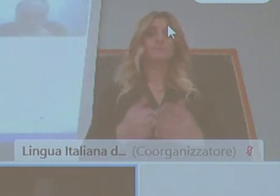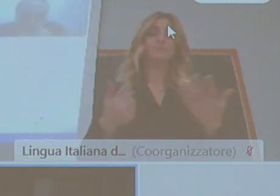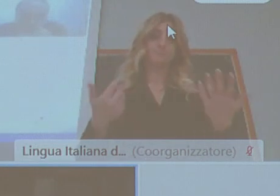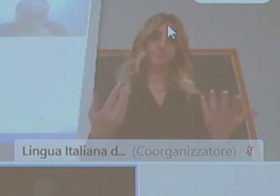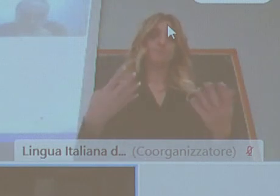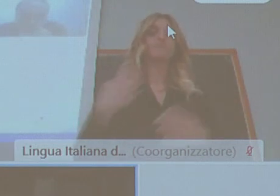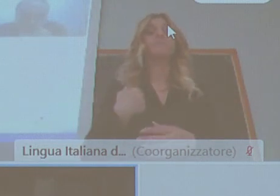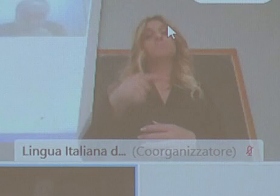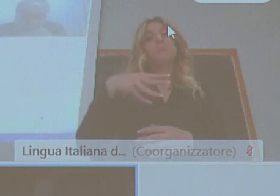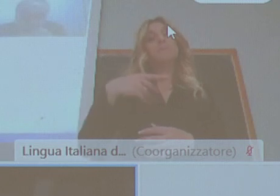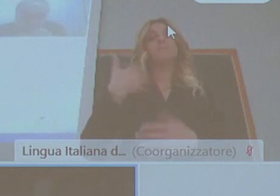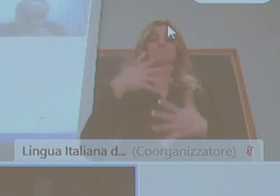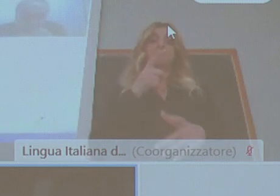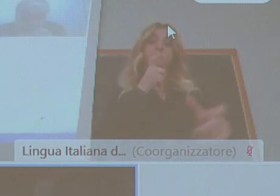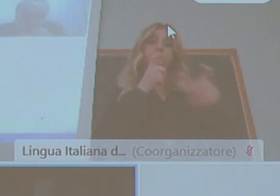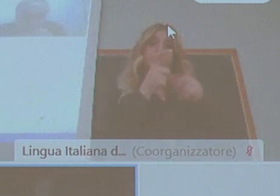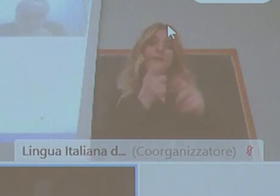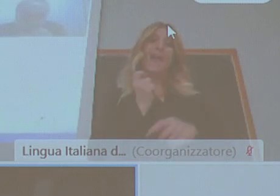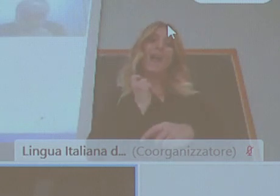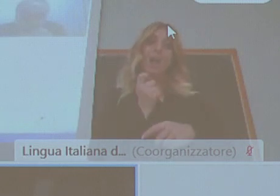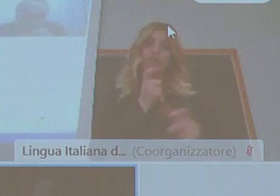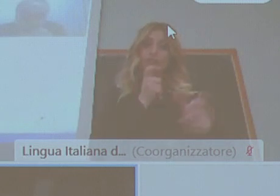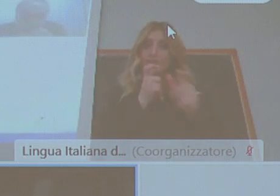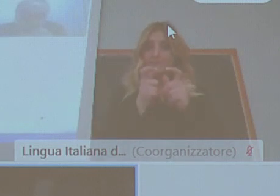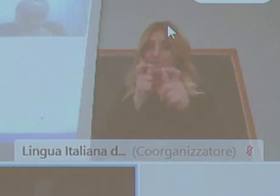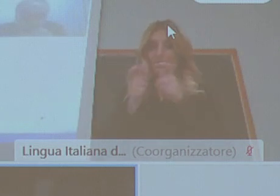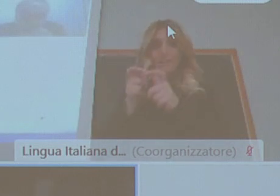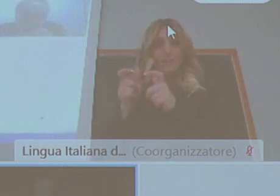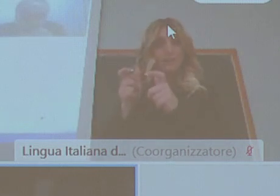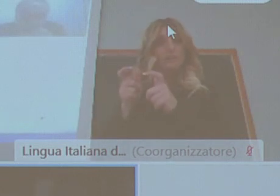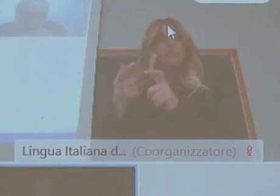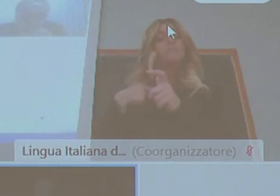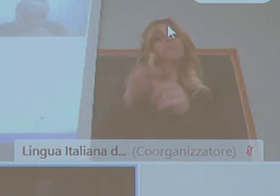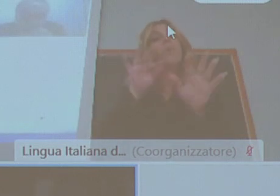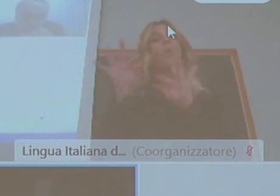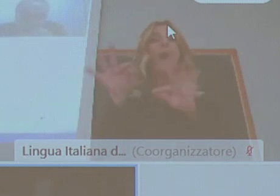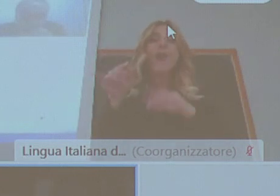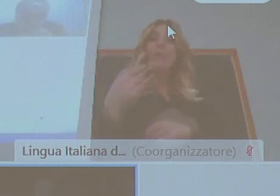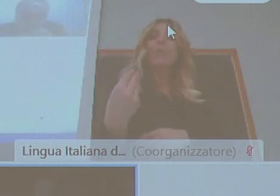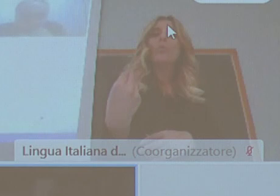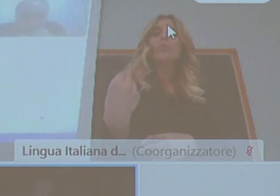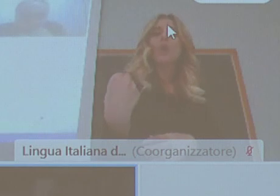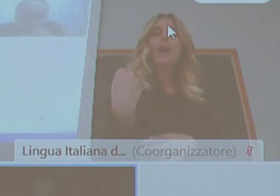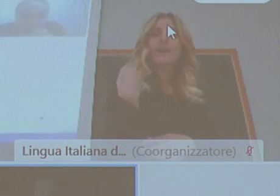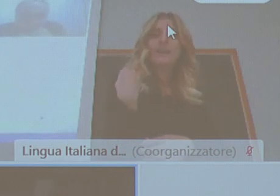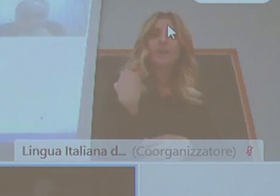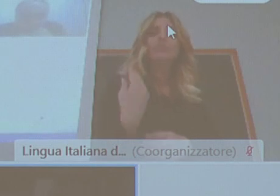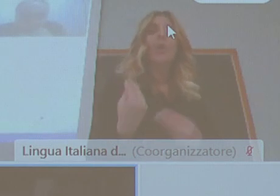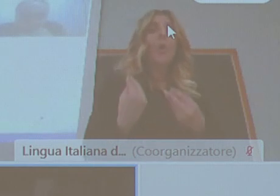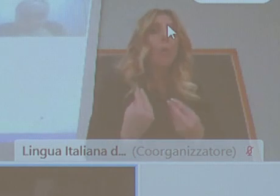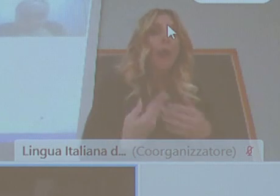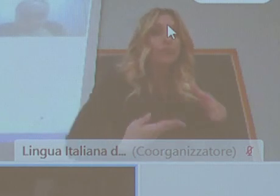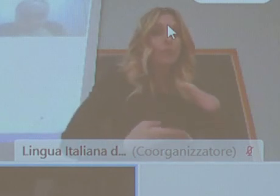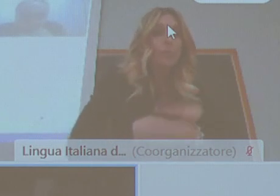parlando con le agenzie datoriali addirittura alcuni ci hanno chiesto quando è che